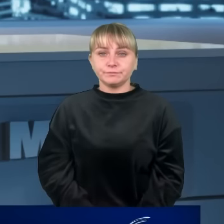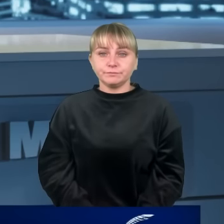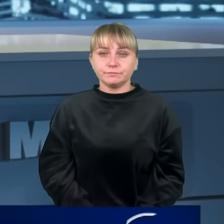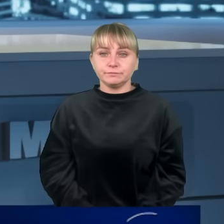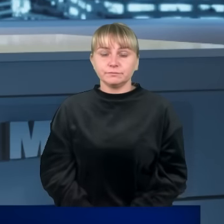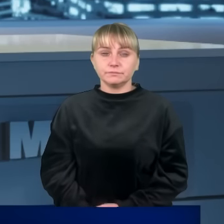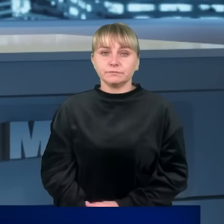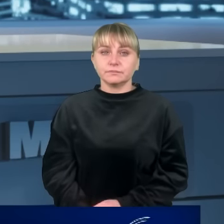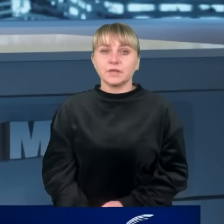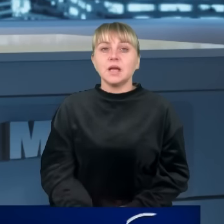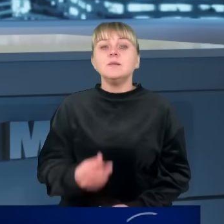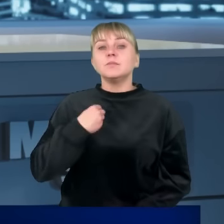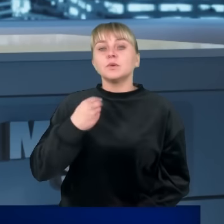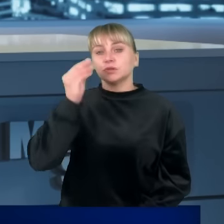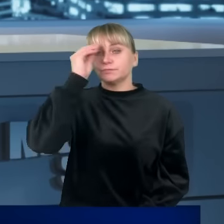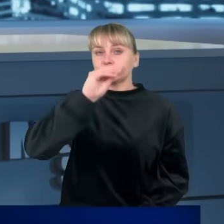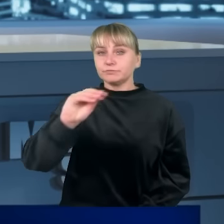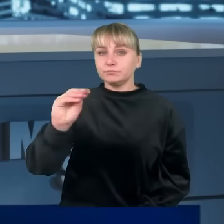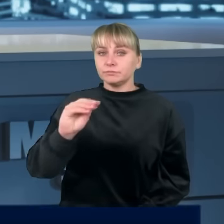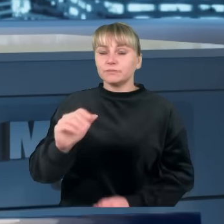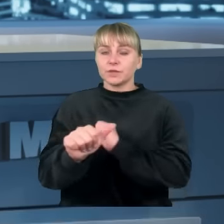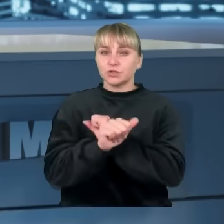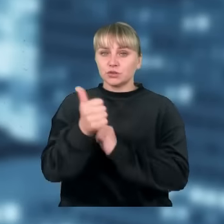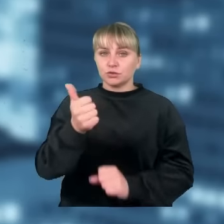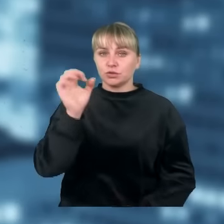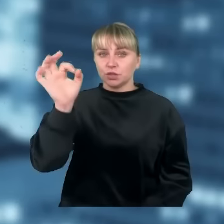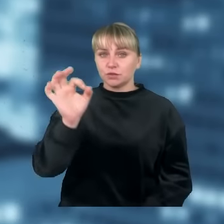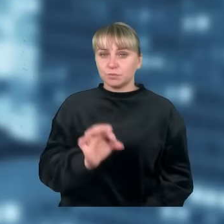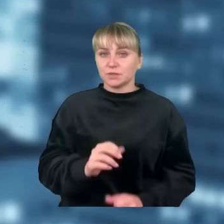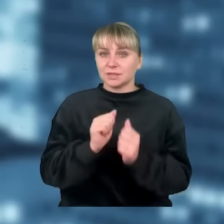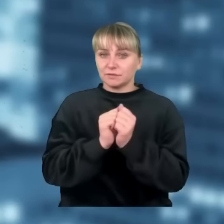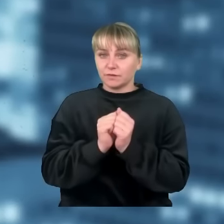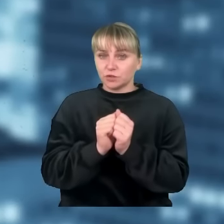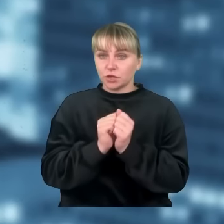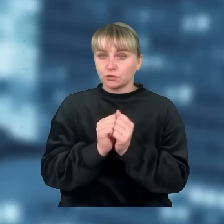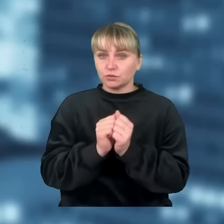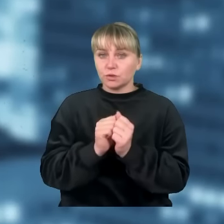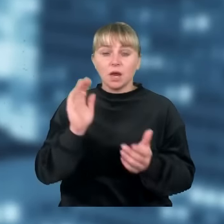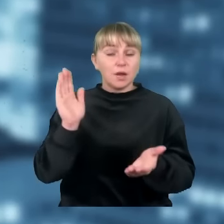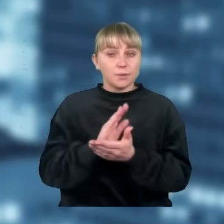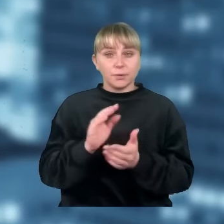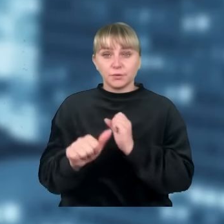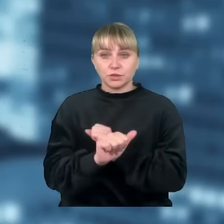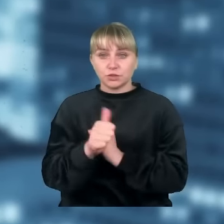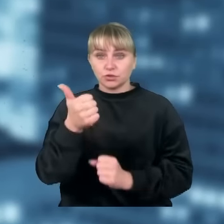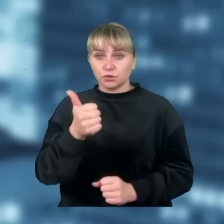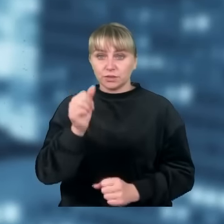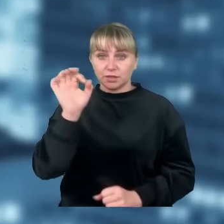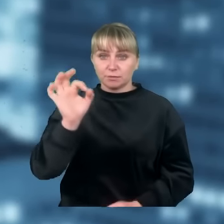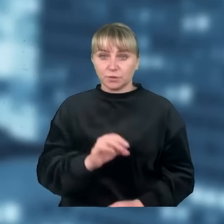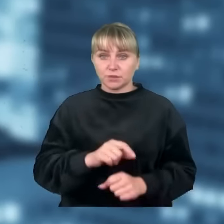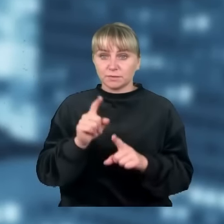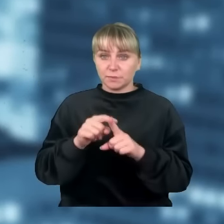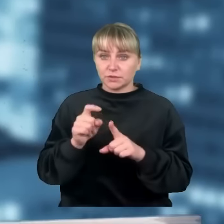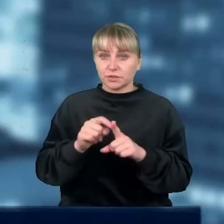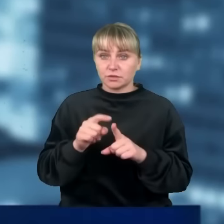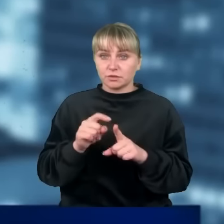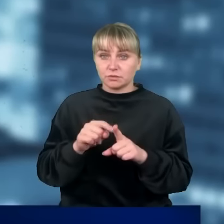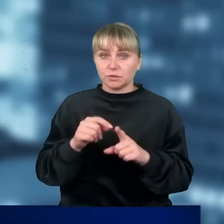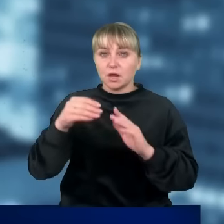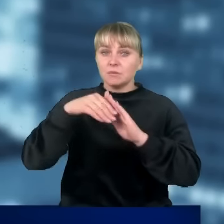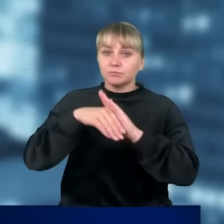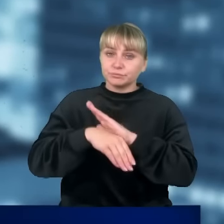poinformował CBOS, z 66% we wrześniu bieżącego roku do 61% w październiku spadł